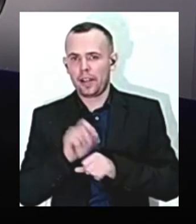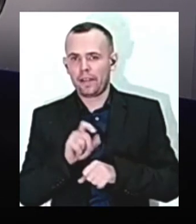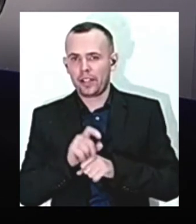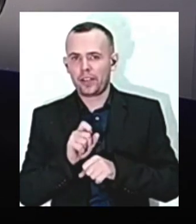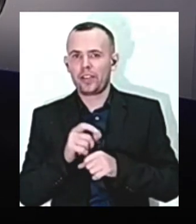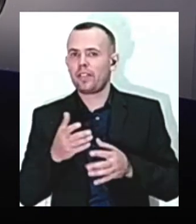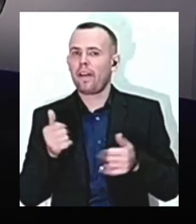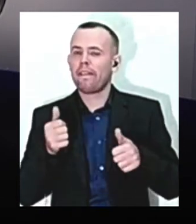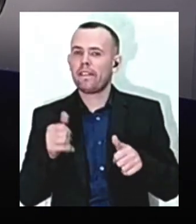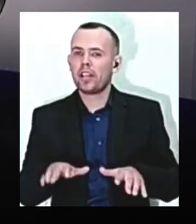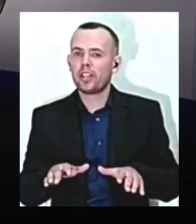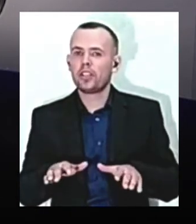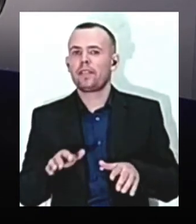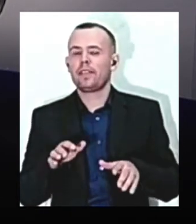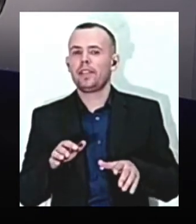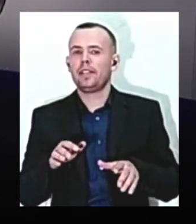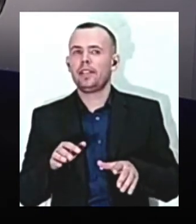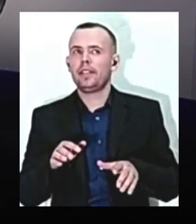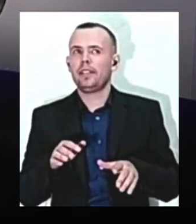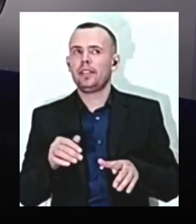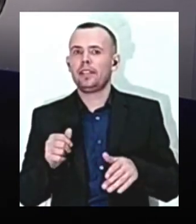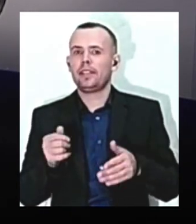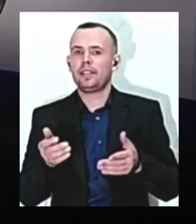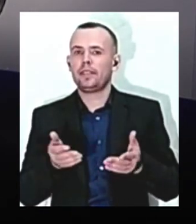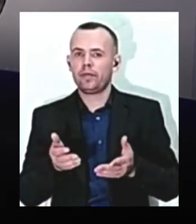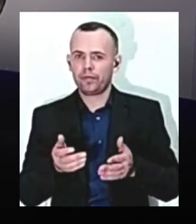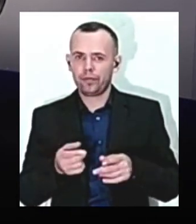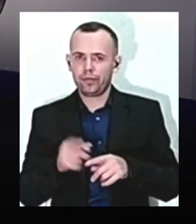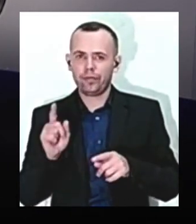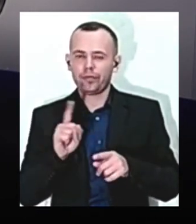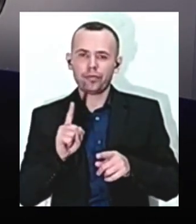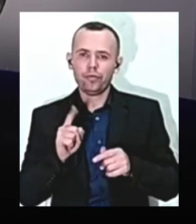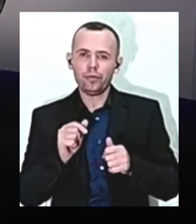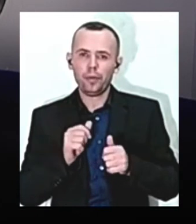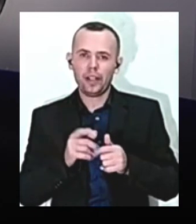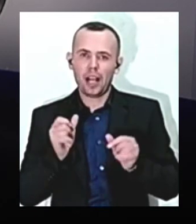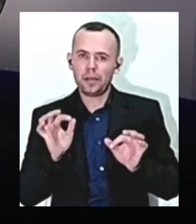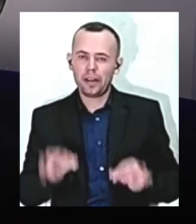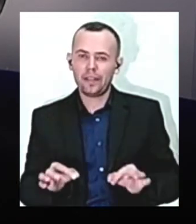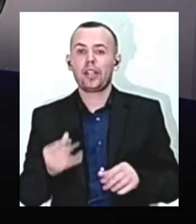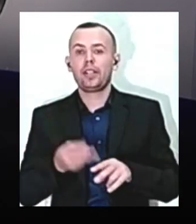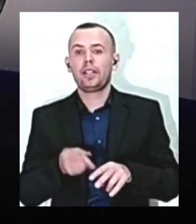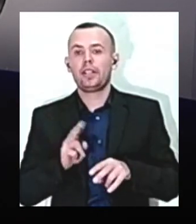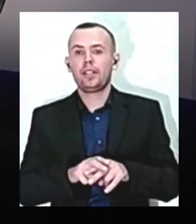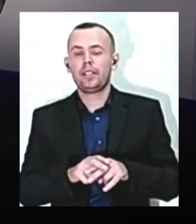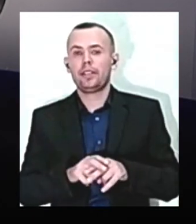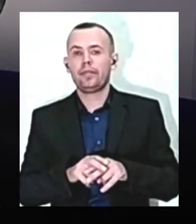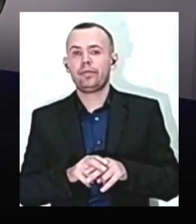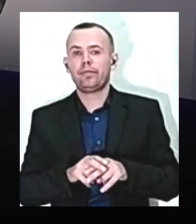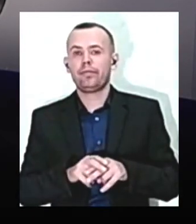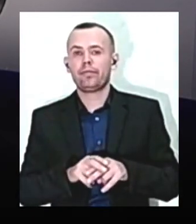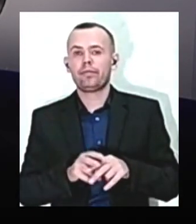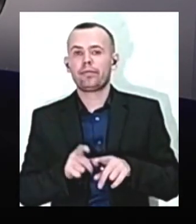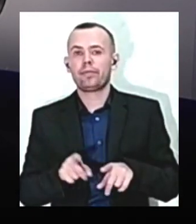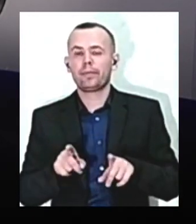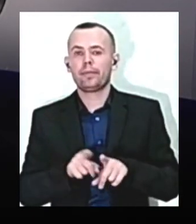можна, філософи над цим билися століттями насправді. І це задача явно не одного дня, не